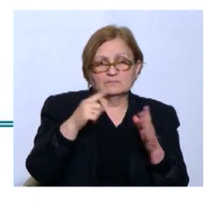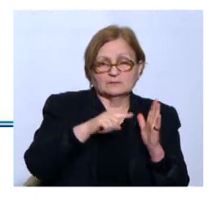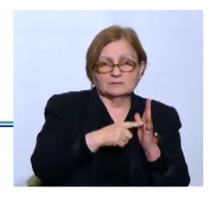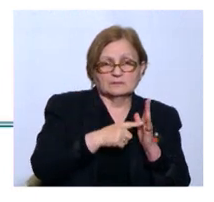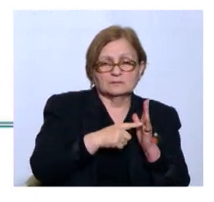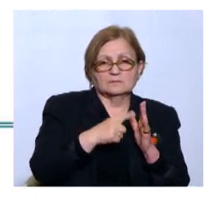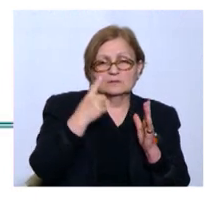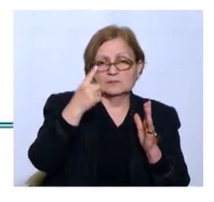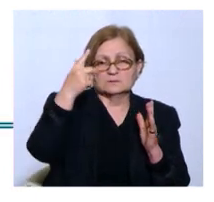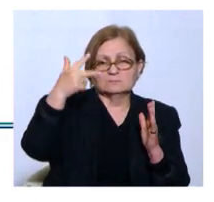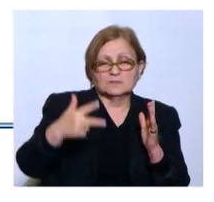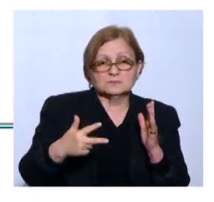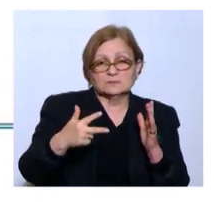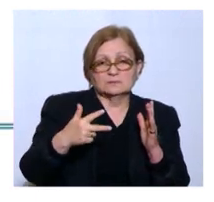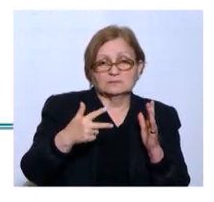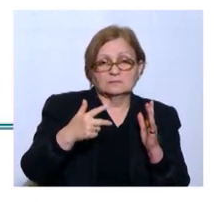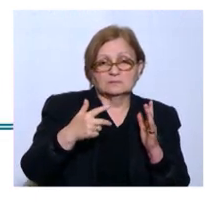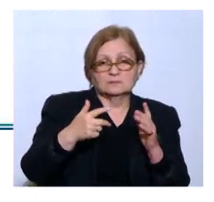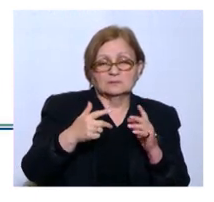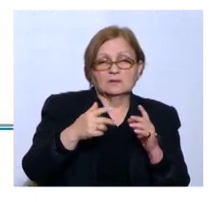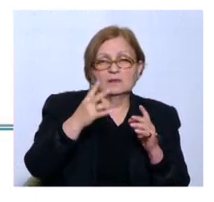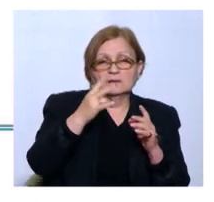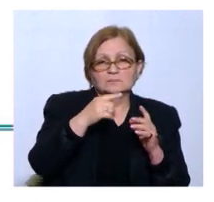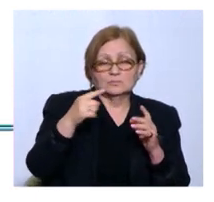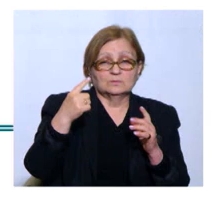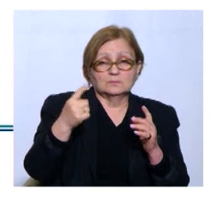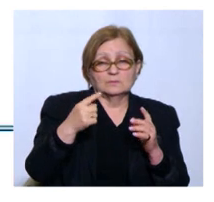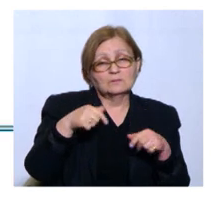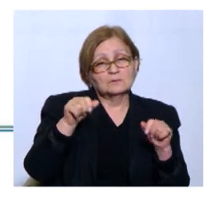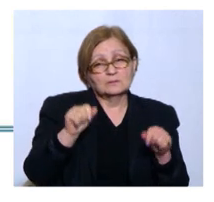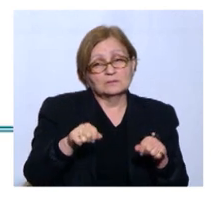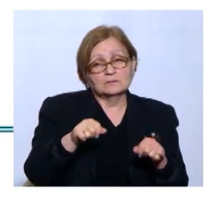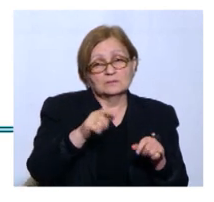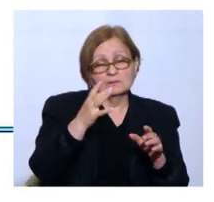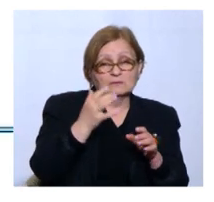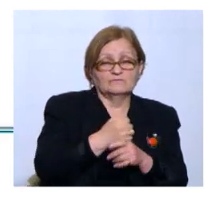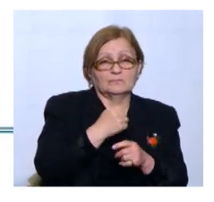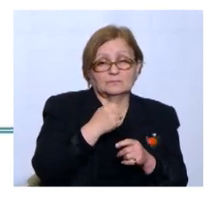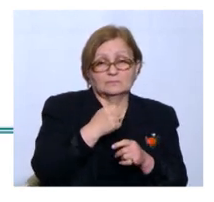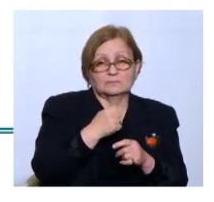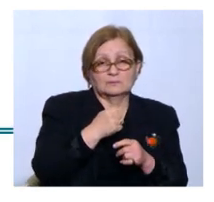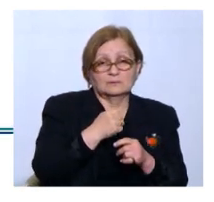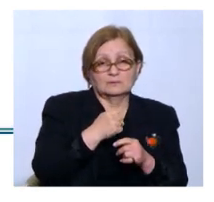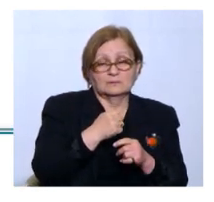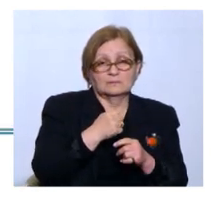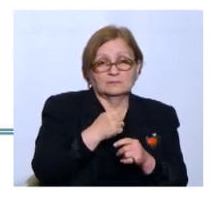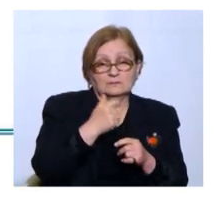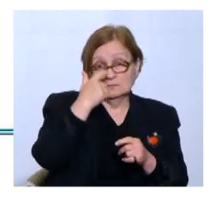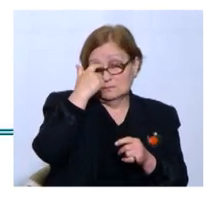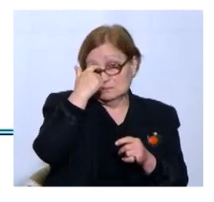გავამრავლოთ 1/3 ხარისხად N-1. ანუ შეგვიძლია ვიპოვოთ ესეთი რა